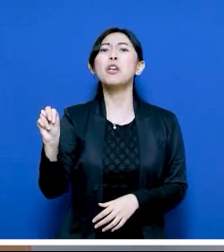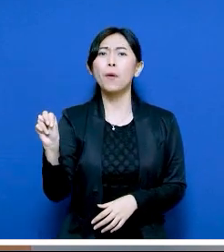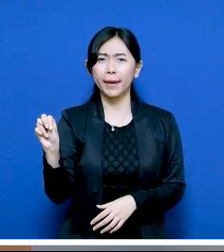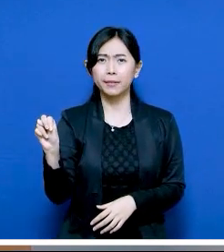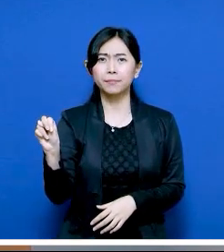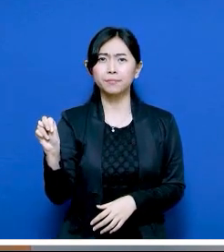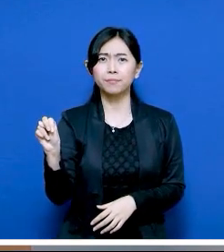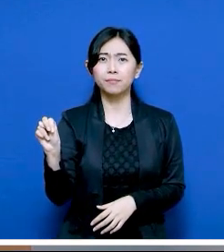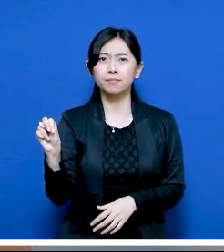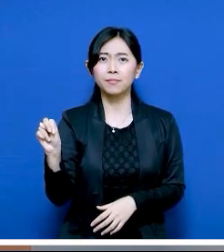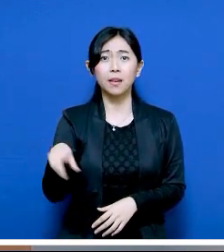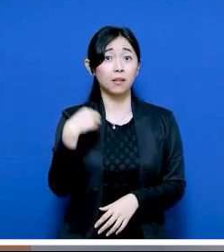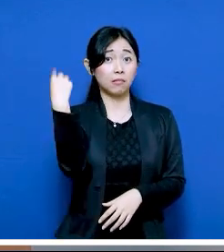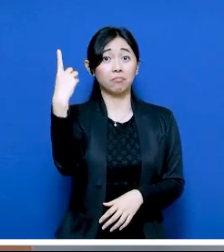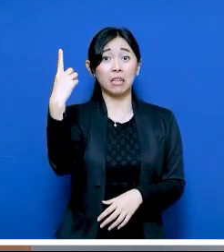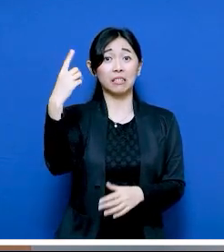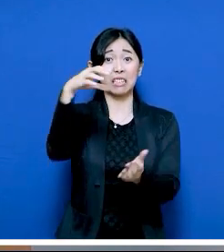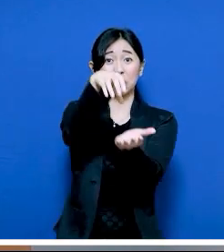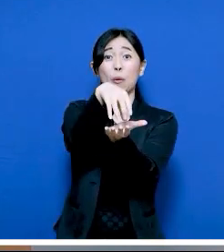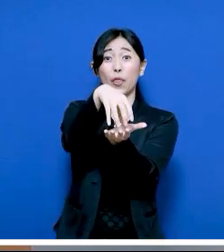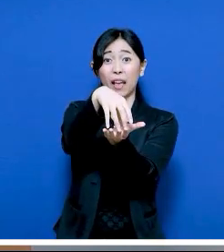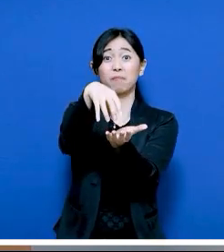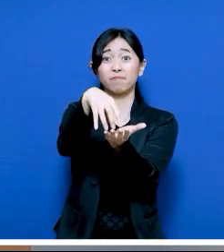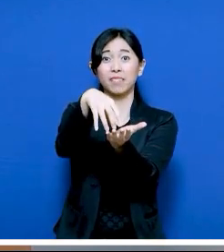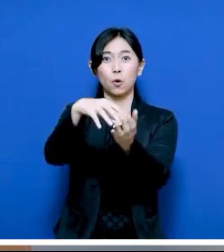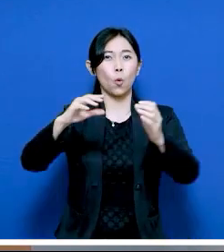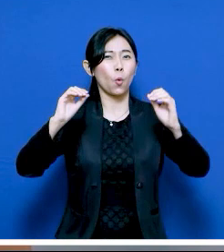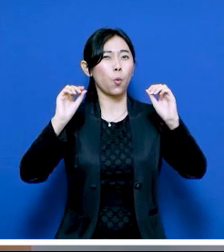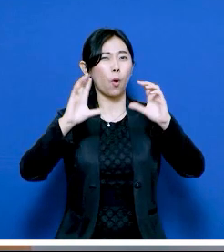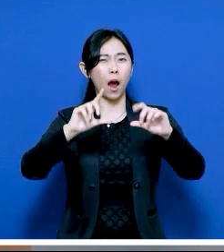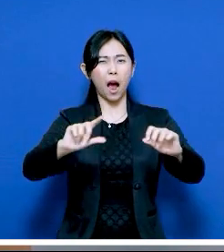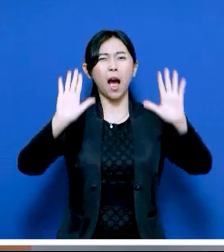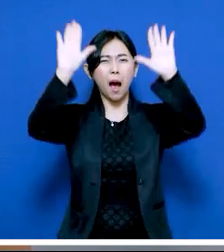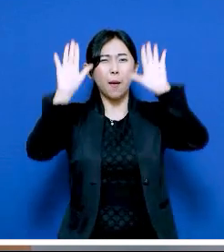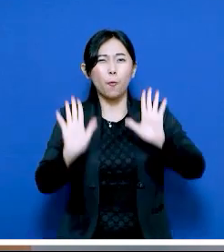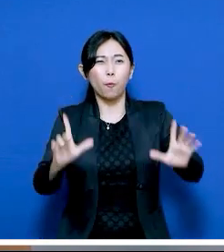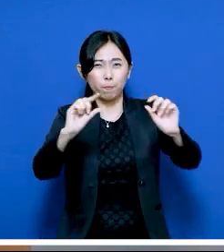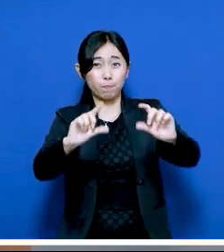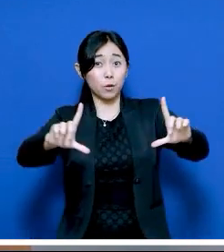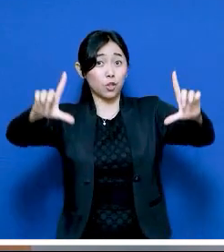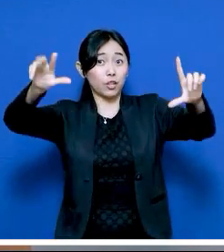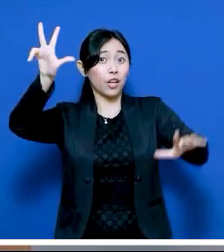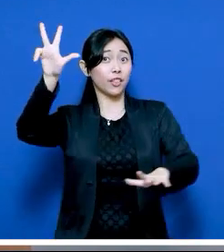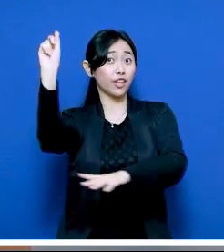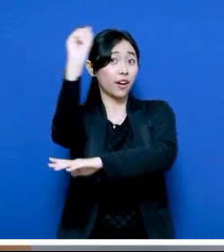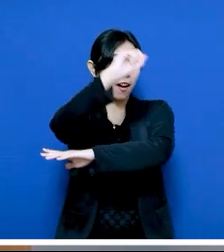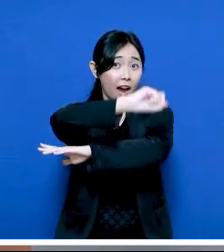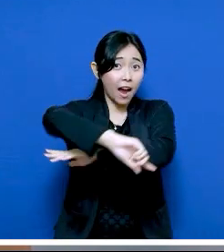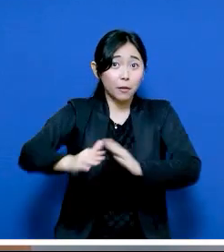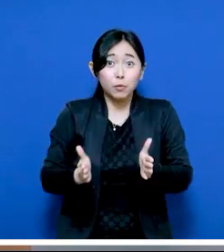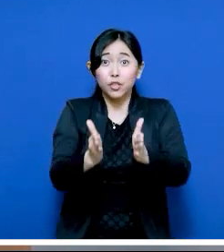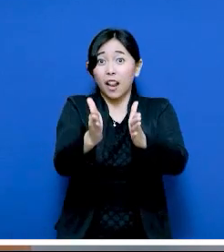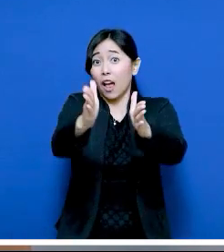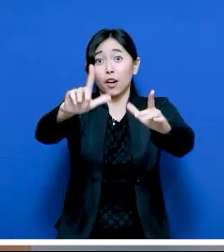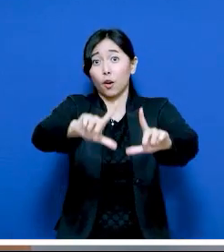adalah sebuah kota yang mengagumkan besarnya, 3 hari perjalanan